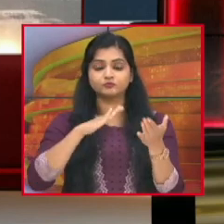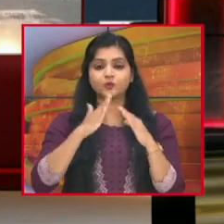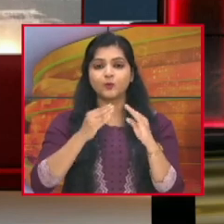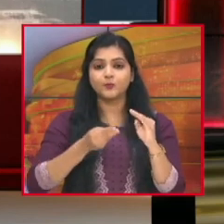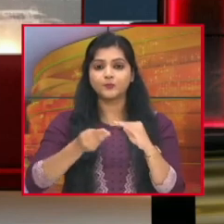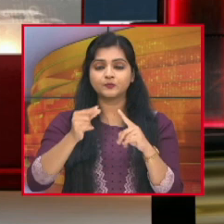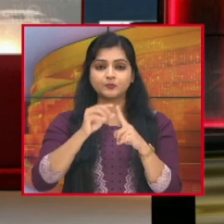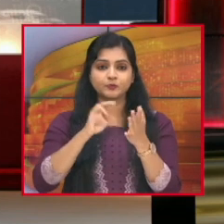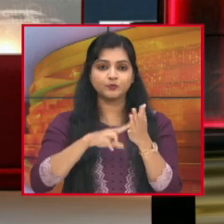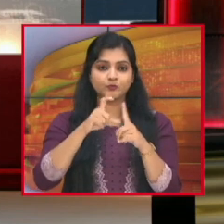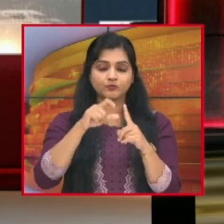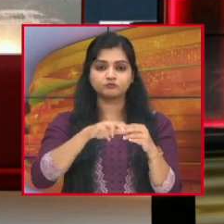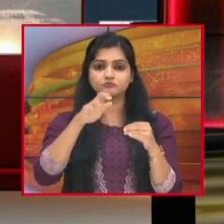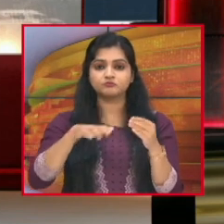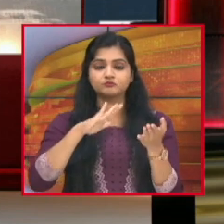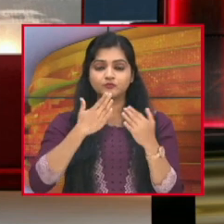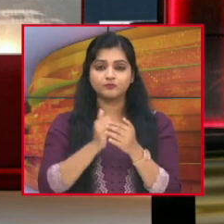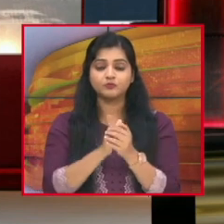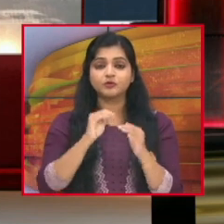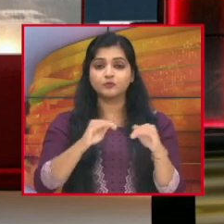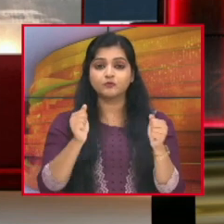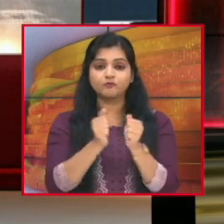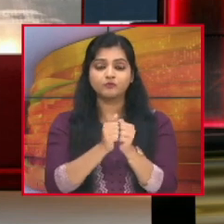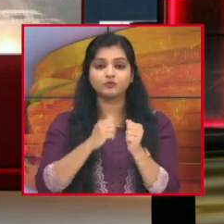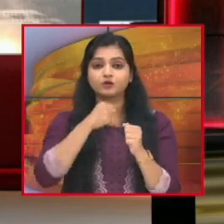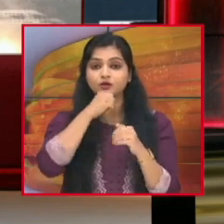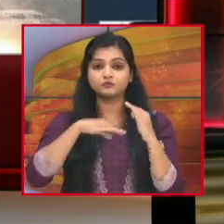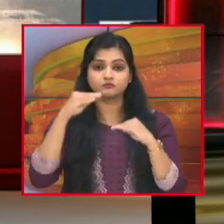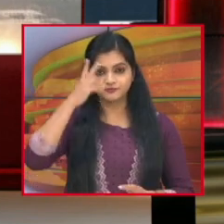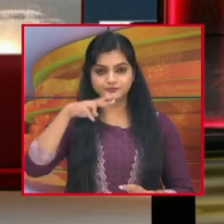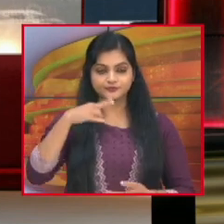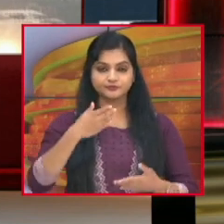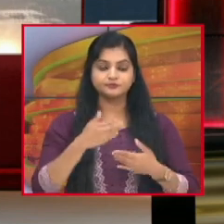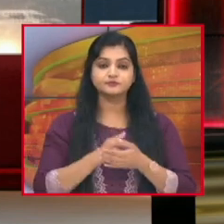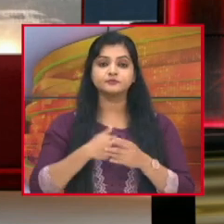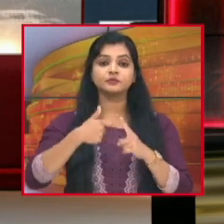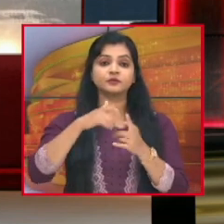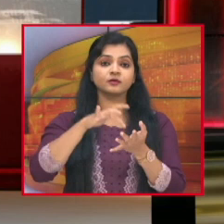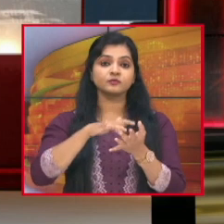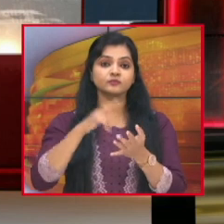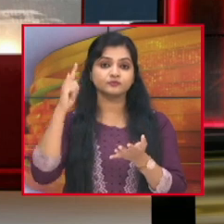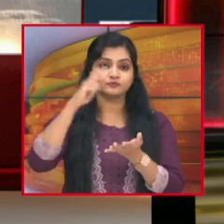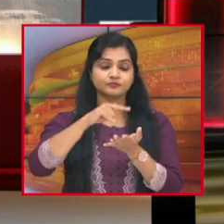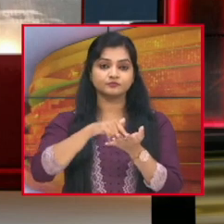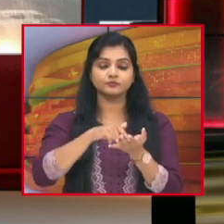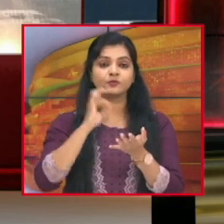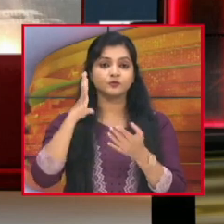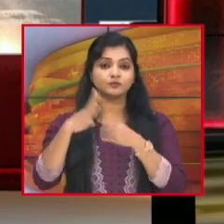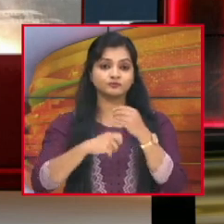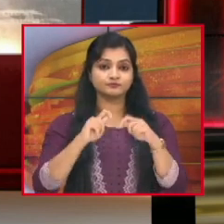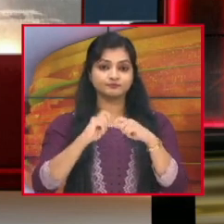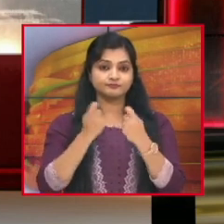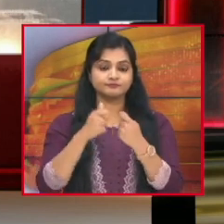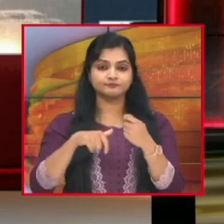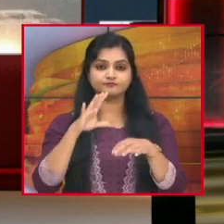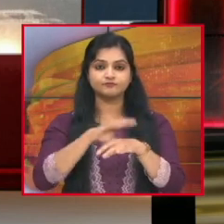വീണാണ് അപകടമുണ്ടായത്. കുട്ടികളോടൊപ്പം മറ്റാരും ഉണ്ടായിരുന്നില്ല എന്നാണ് ഷഹദ് റഹ്മാൻ നൽകുന്ന വിവരം. കരിപ്പൂർ വിമാനത്താവളത്തിൽ സ്വർണ്ണക്കടത്ത് സംഘം പിടിയിൽ.